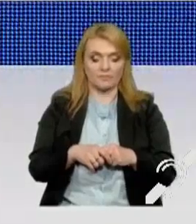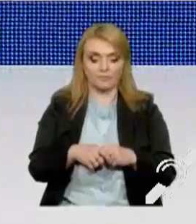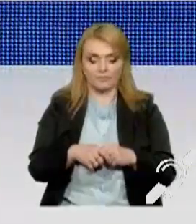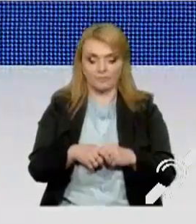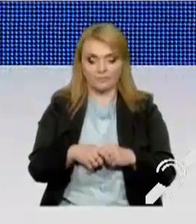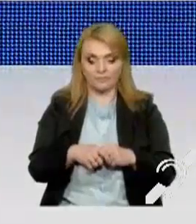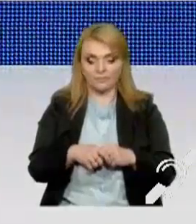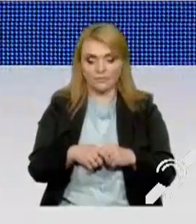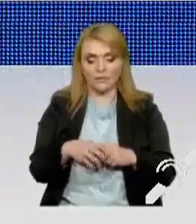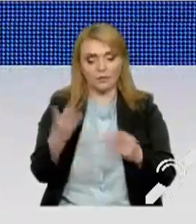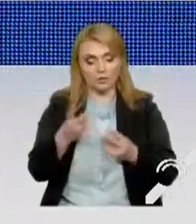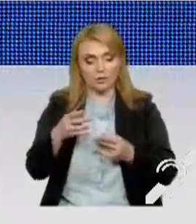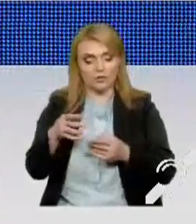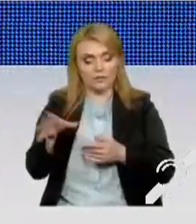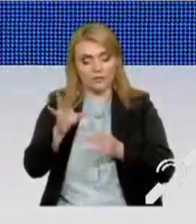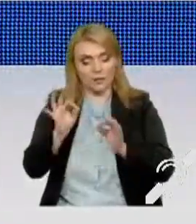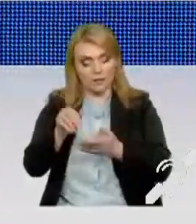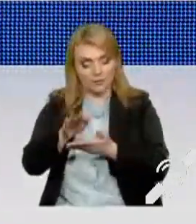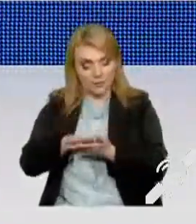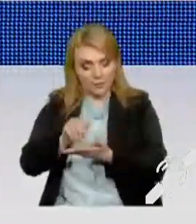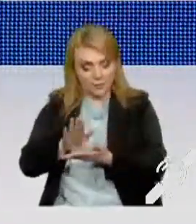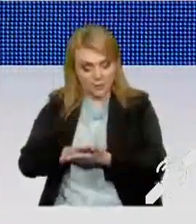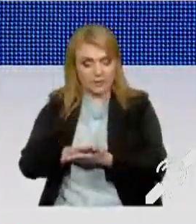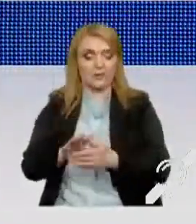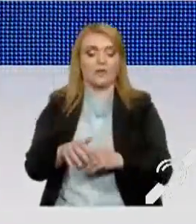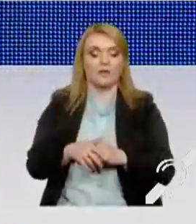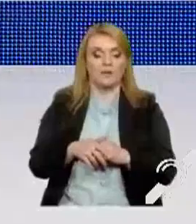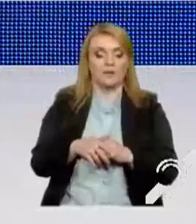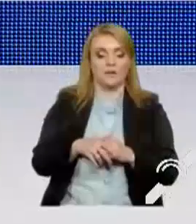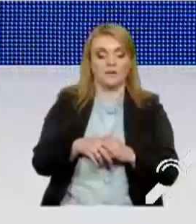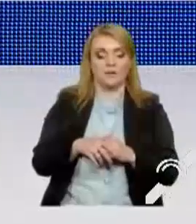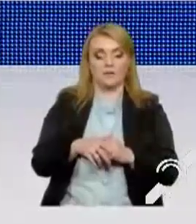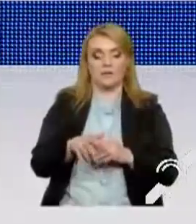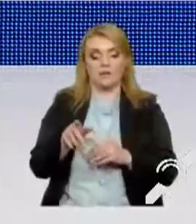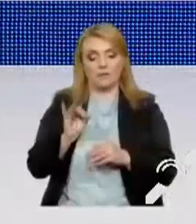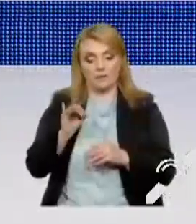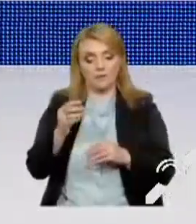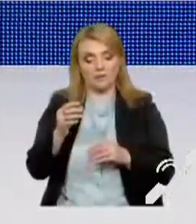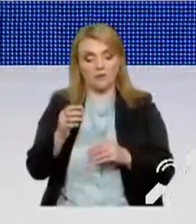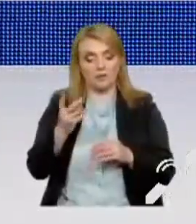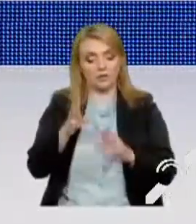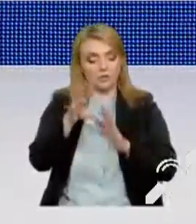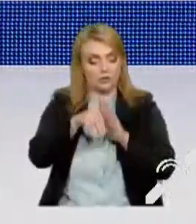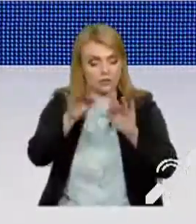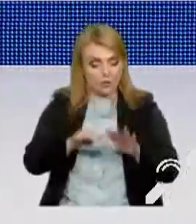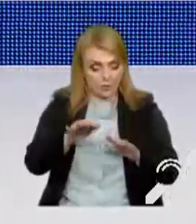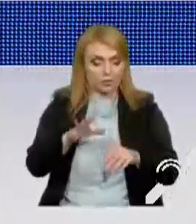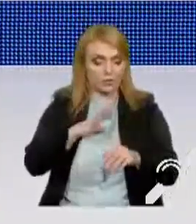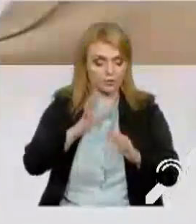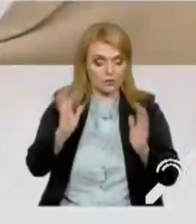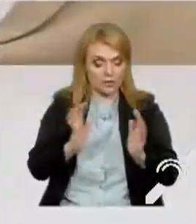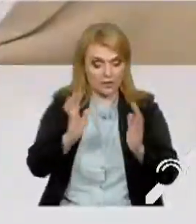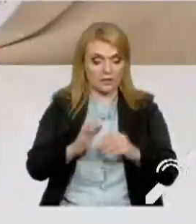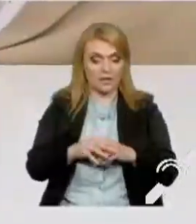acestor bunuri, lipsa bazelor de date informaționale și lipsa interoperabilității dintre aceste